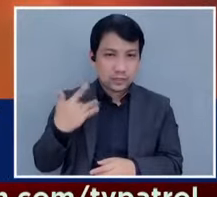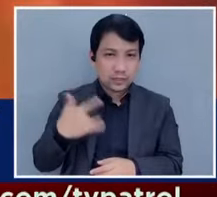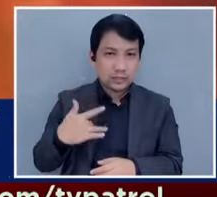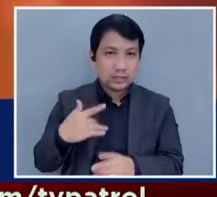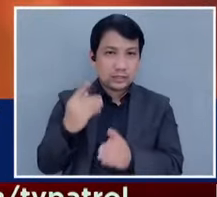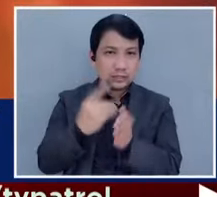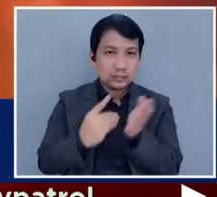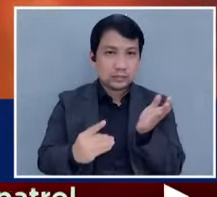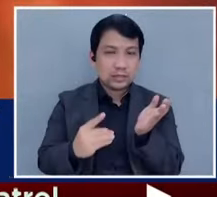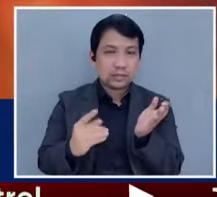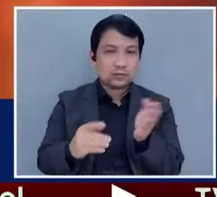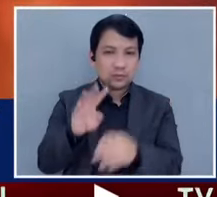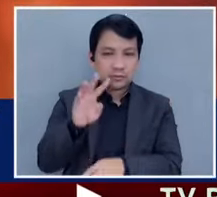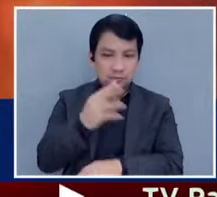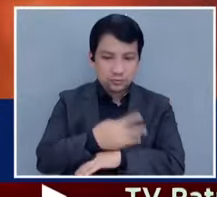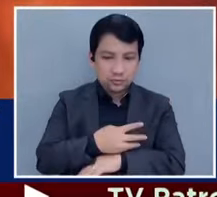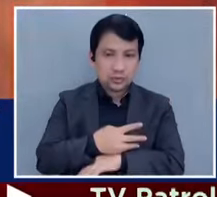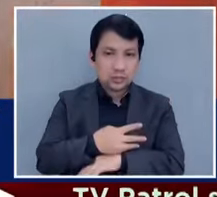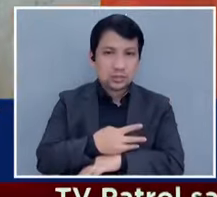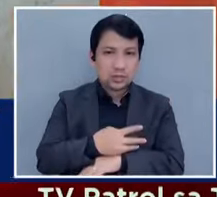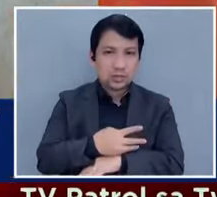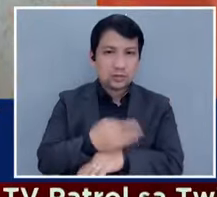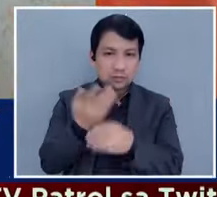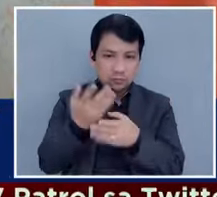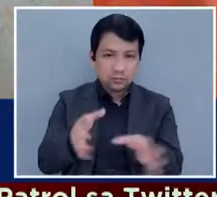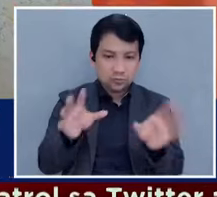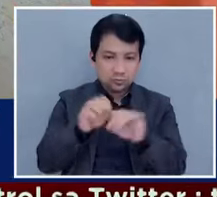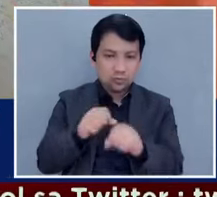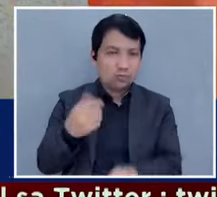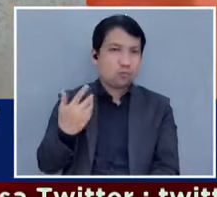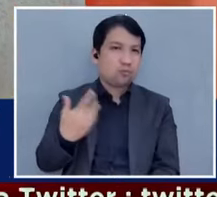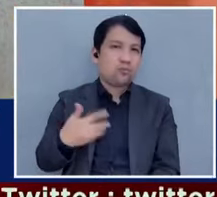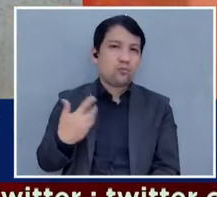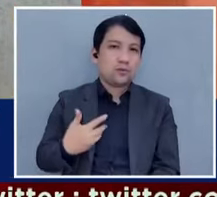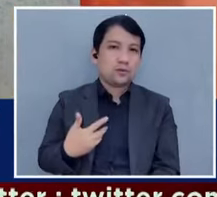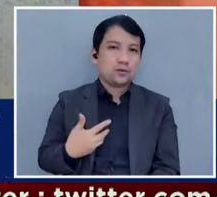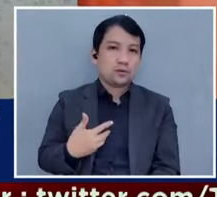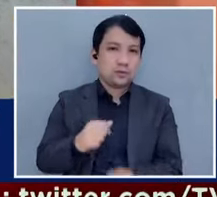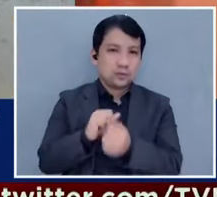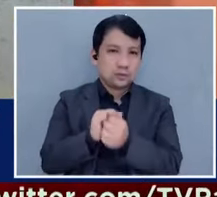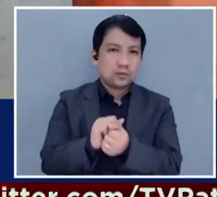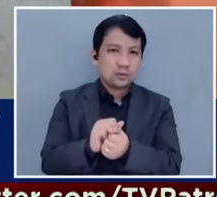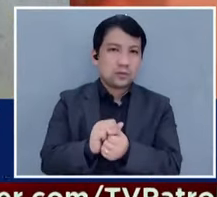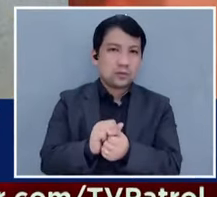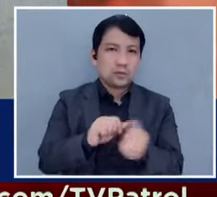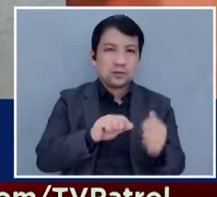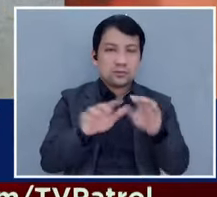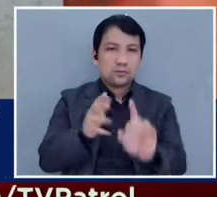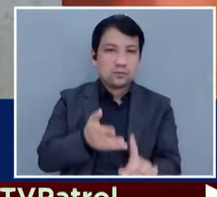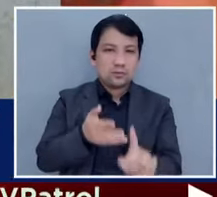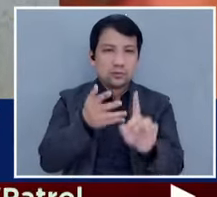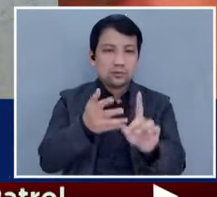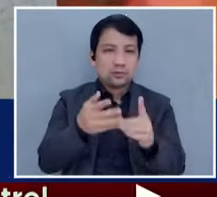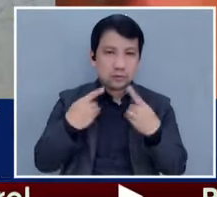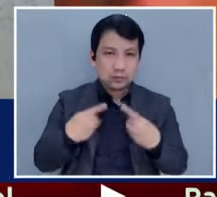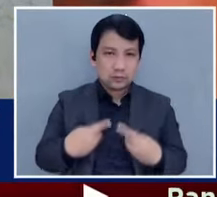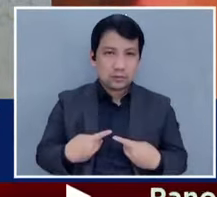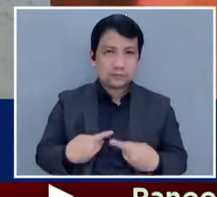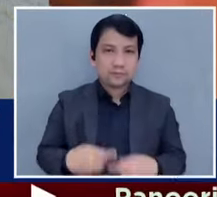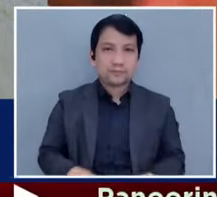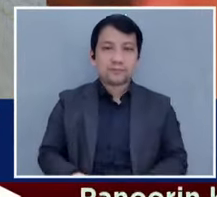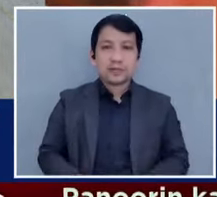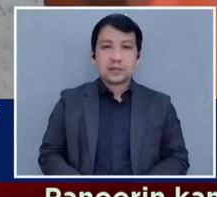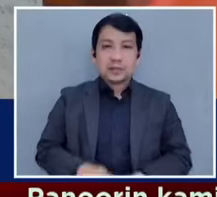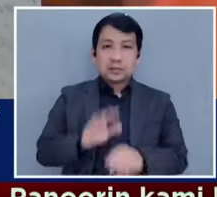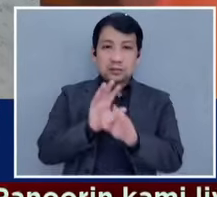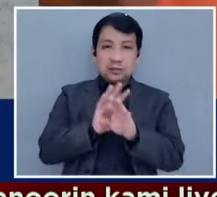ng 4 na araw para lamang matapos ito. Wow! At kasabay po ng pagbuhos ng papuri sa outfit ng grupo, nag-trending din ang